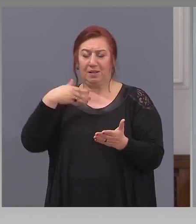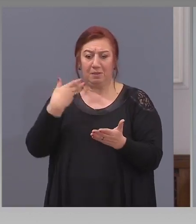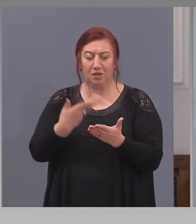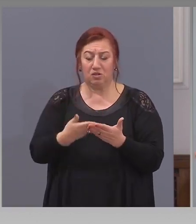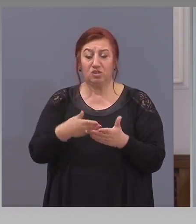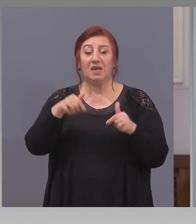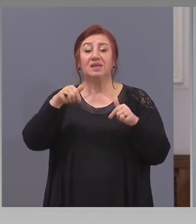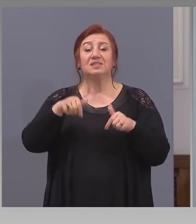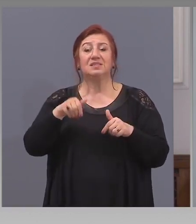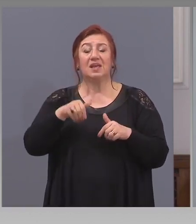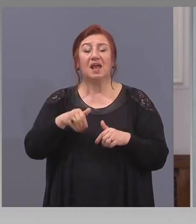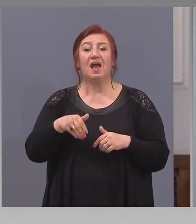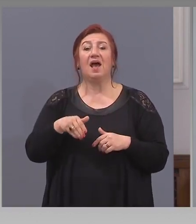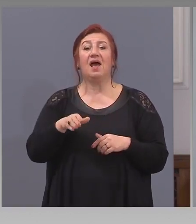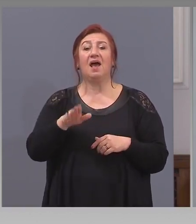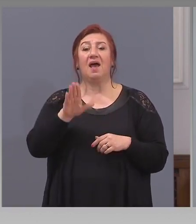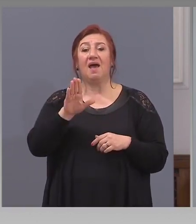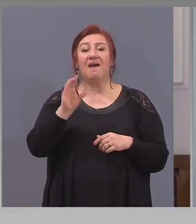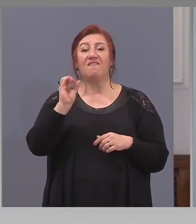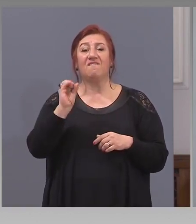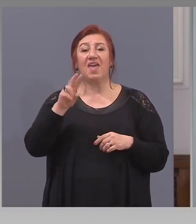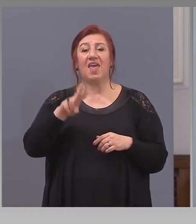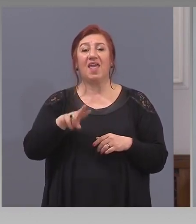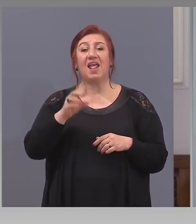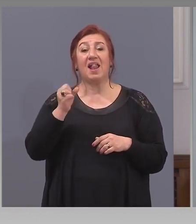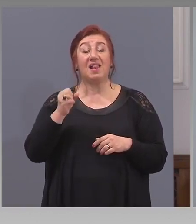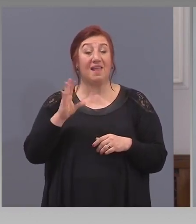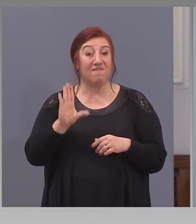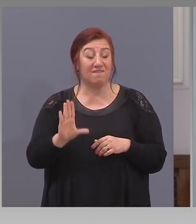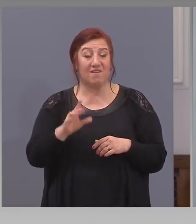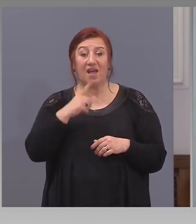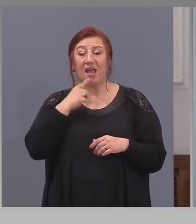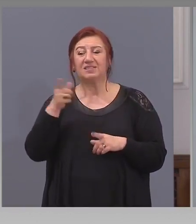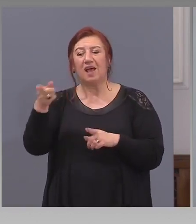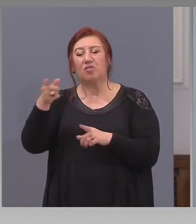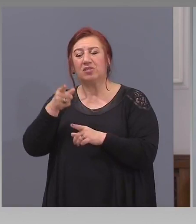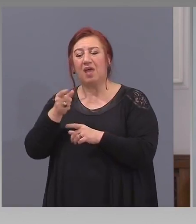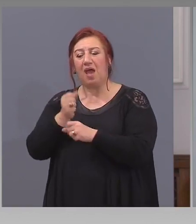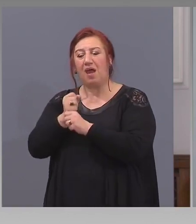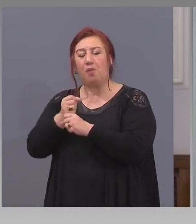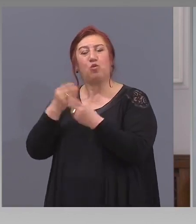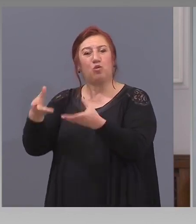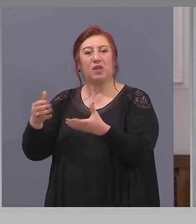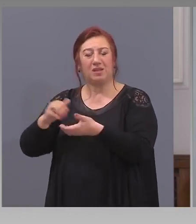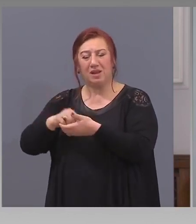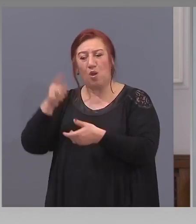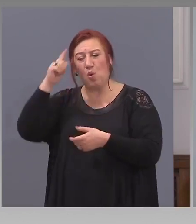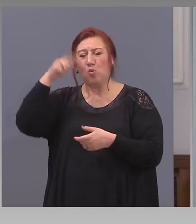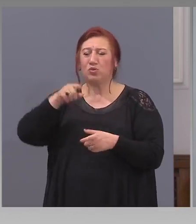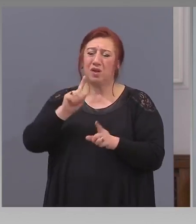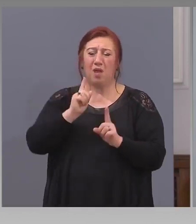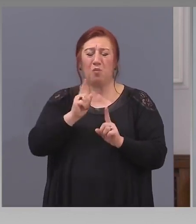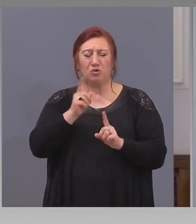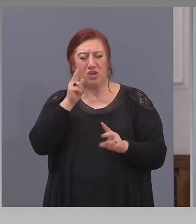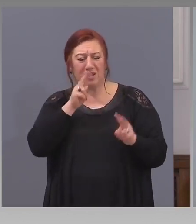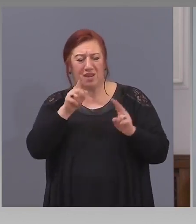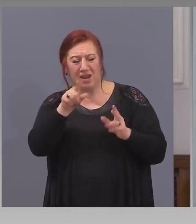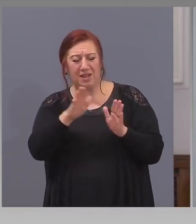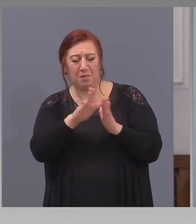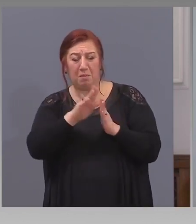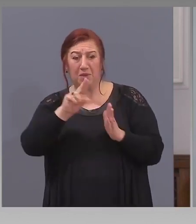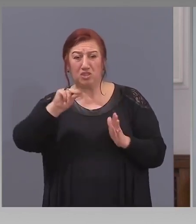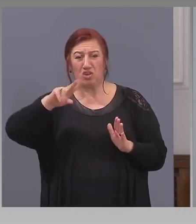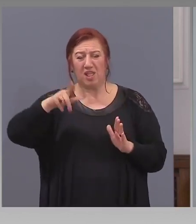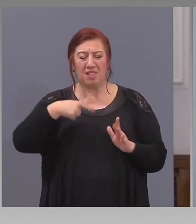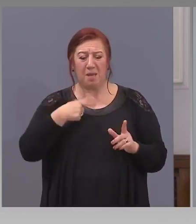Велев сега ми се обади от работодателите преди това и казва, бе, утре може ли тоя член да не го гледаме, защото създава, видно е. А